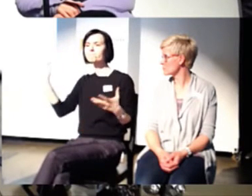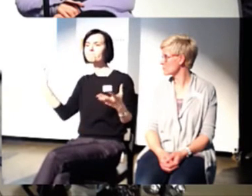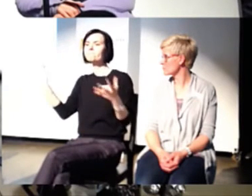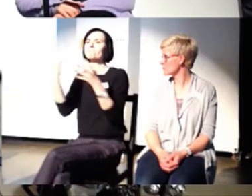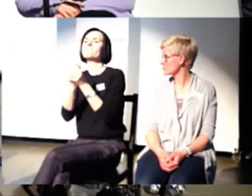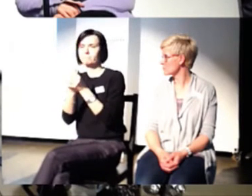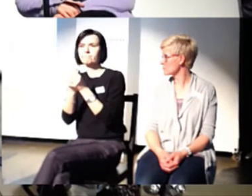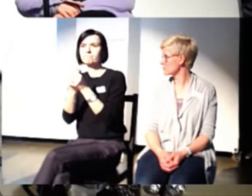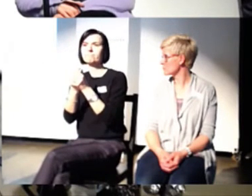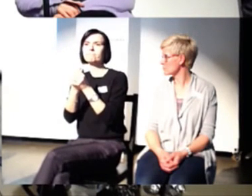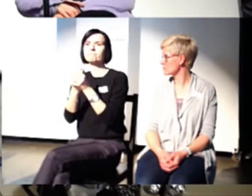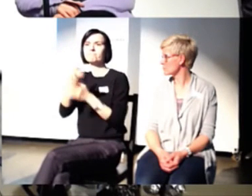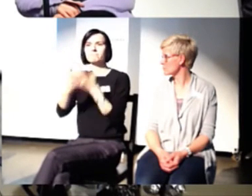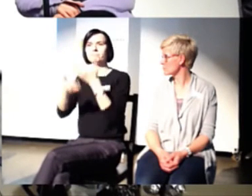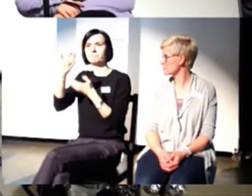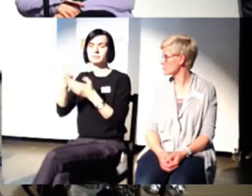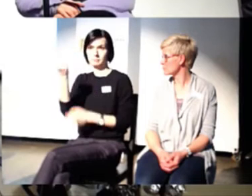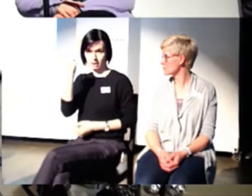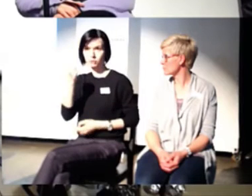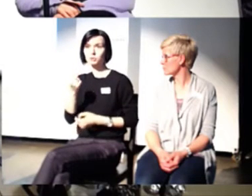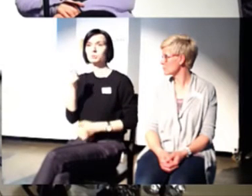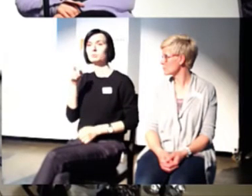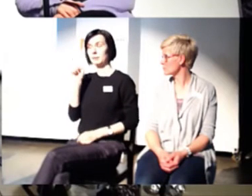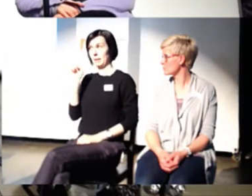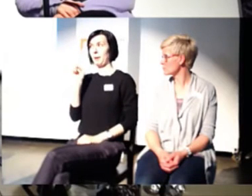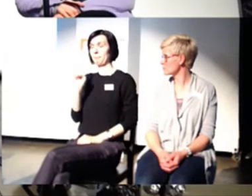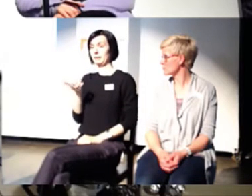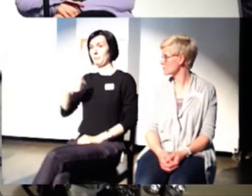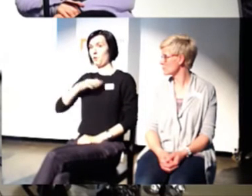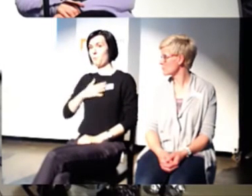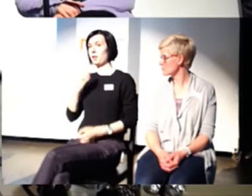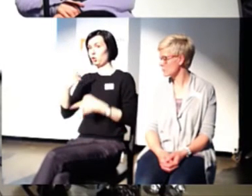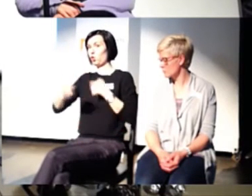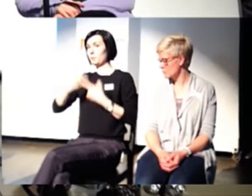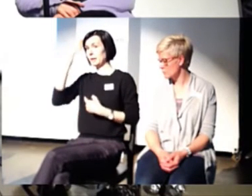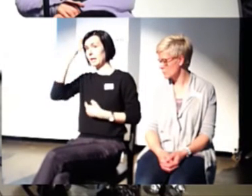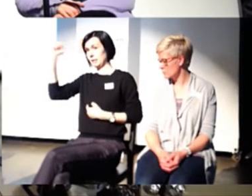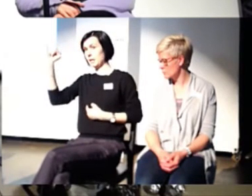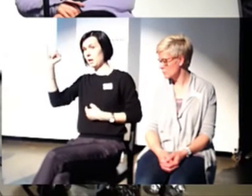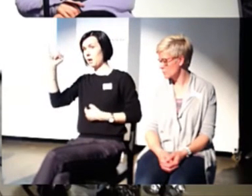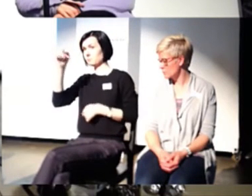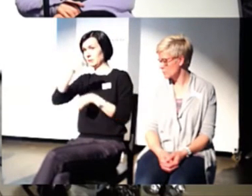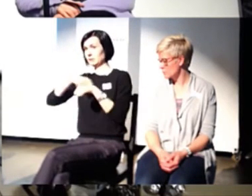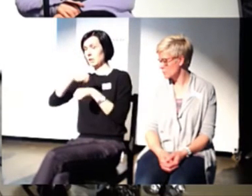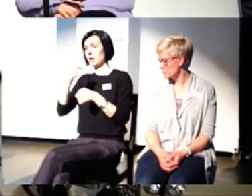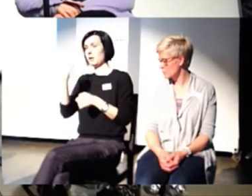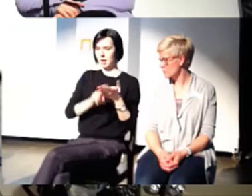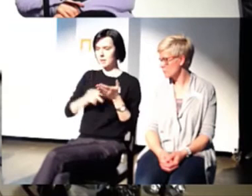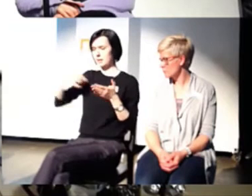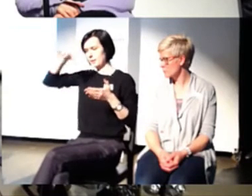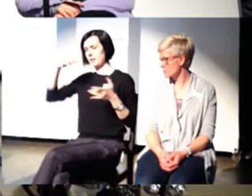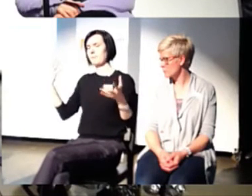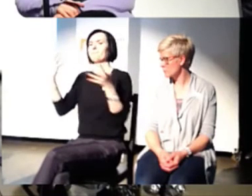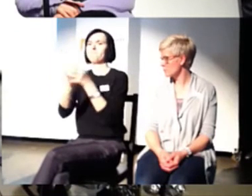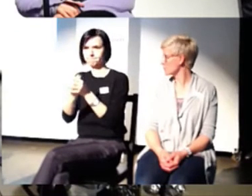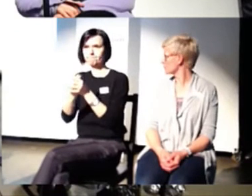runsaasti. Tämä on myöskin yksi semmoinen toiminta-idea, mitä Saaren Kaltanossa tuetaan.